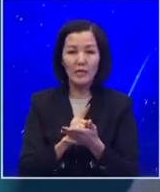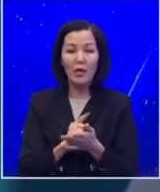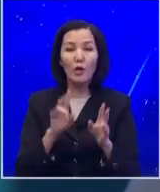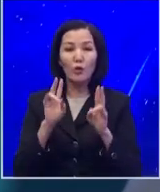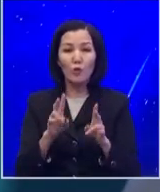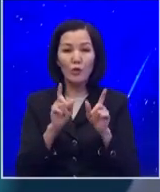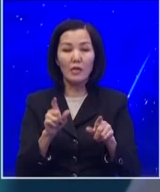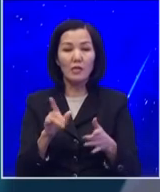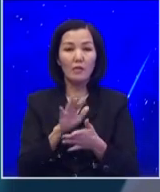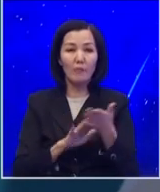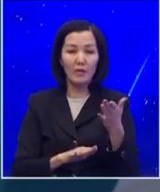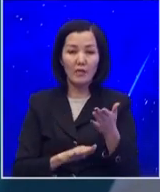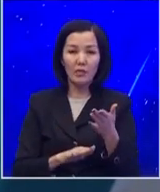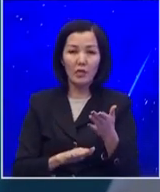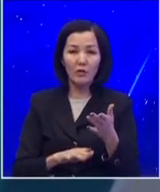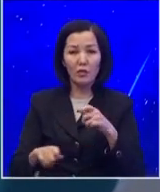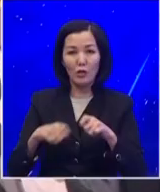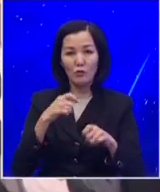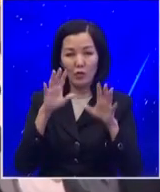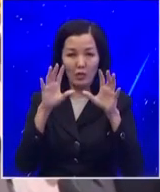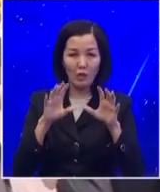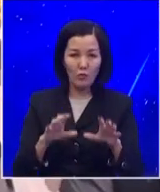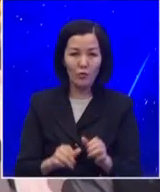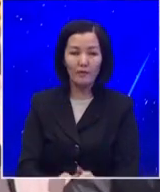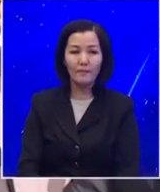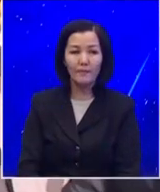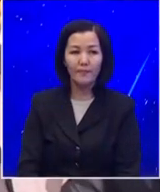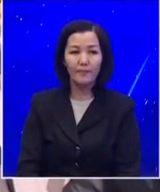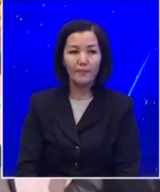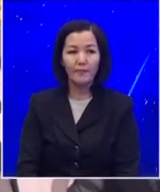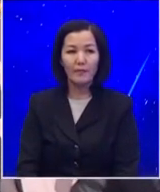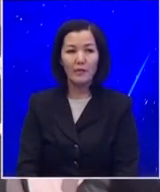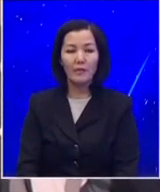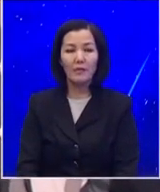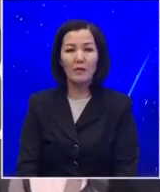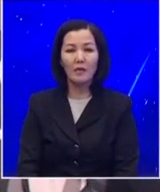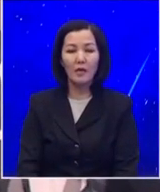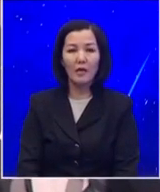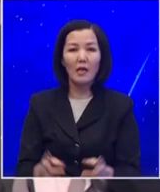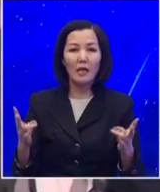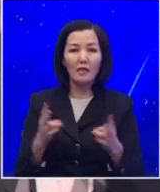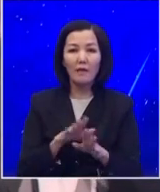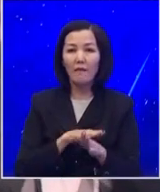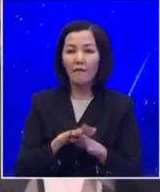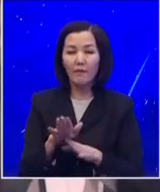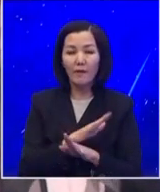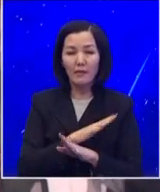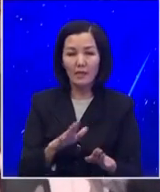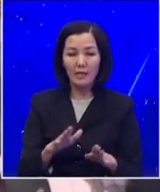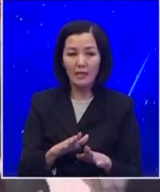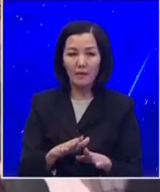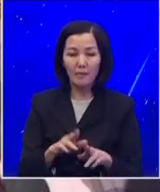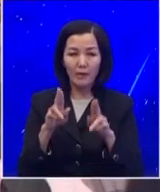граждане продолжают приступать закон. Статья 615, часть 1. Невыполнение пешеходами и иными участниками